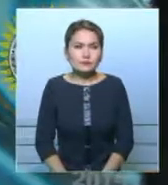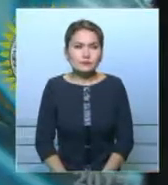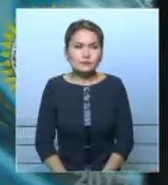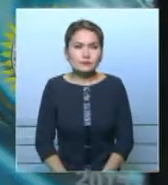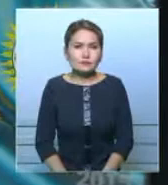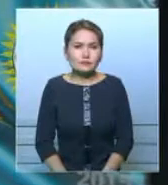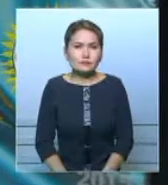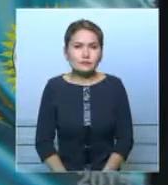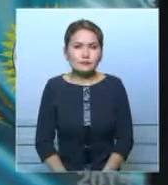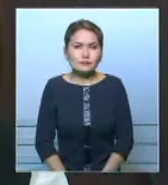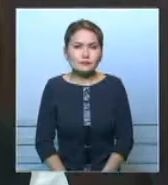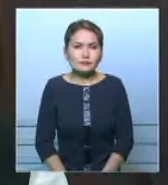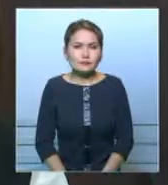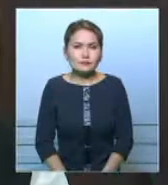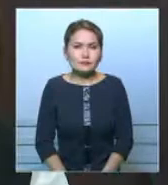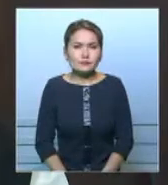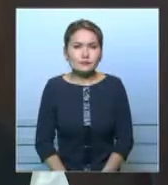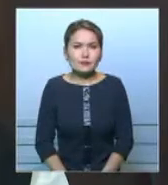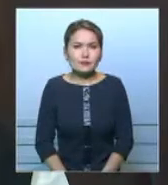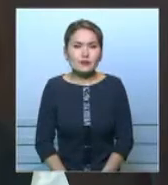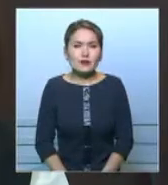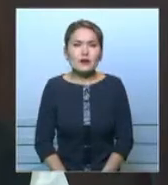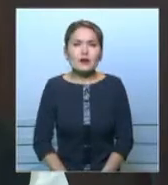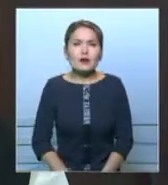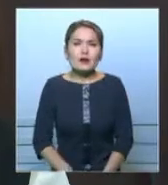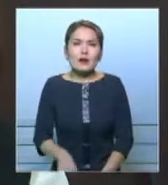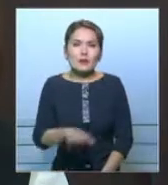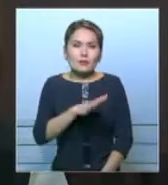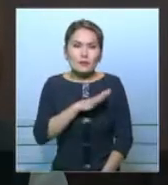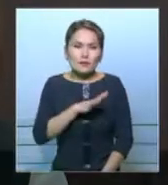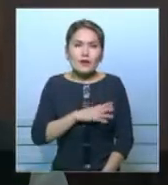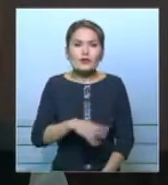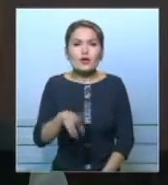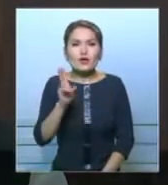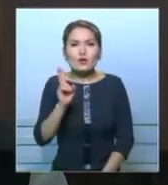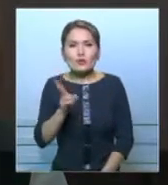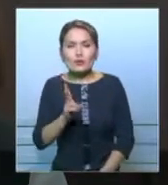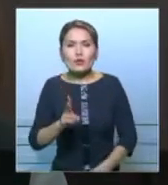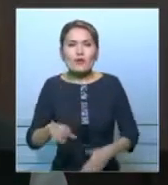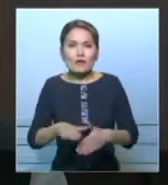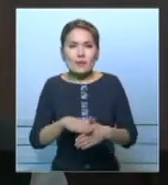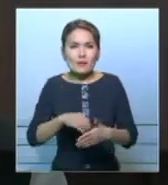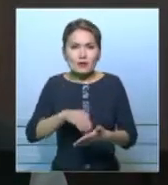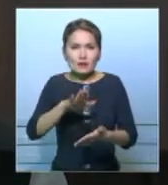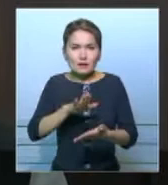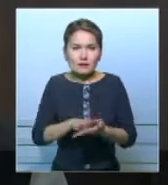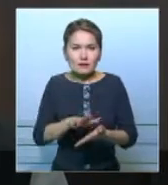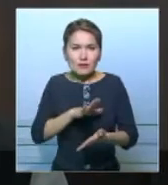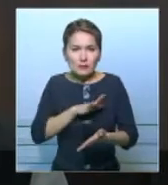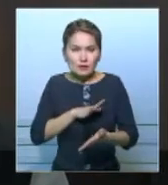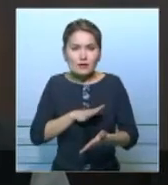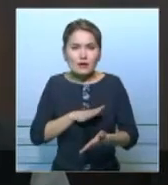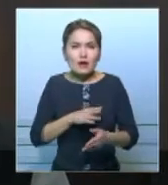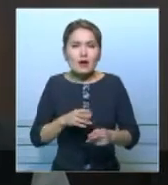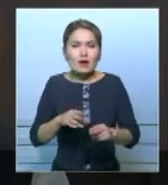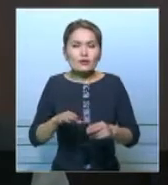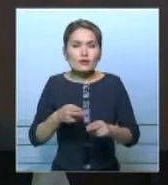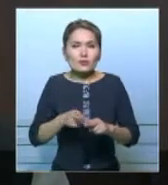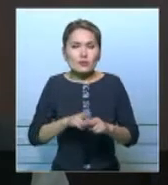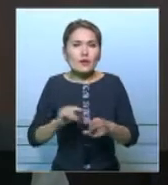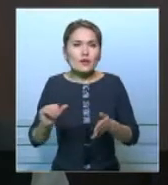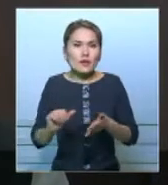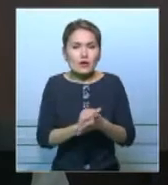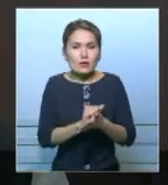Салық жағынан декларация өткізген кезде қателіктер жіберсе, округтік сайлау комиссиясы өз шешімімен оны сайлаудан түсіруге құқығы